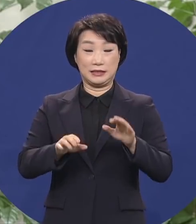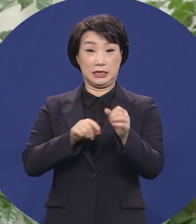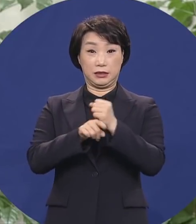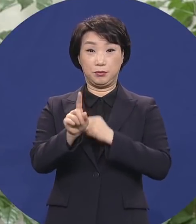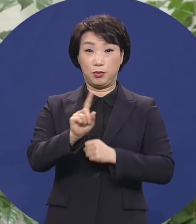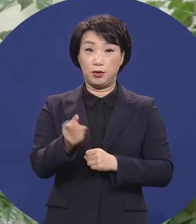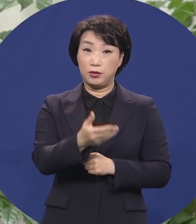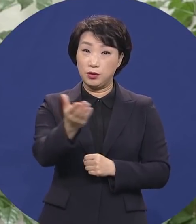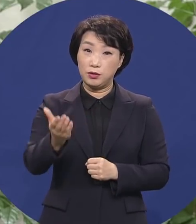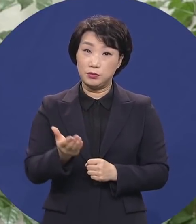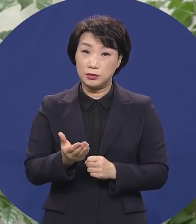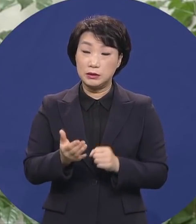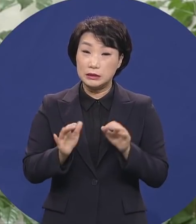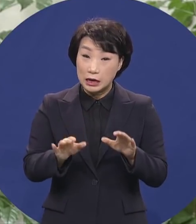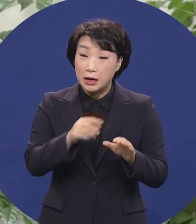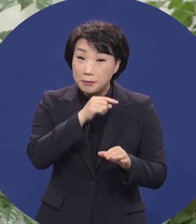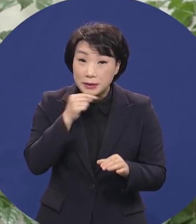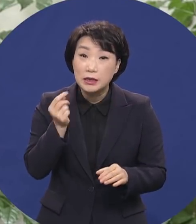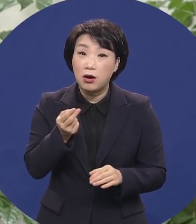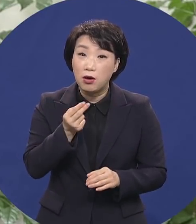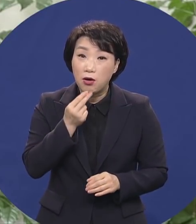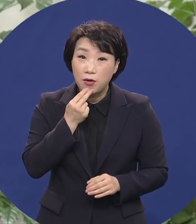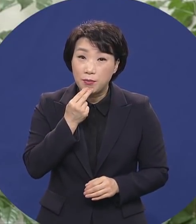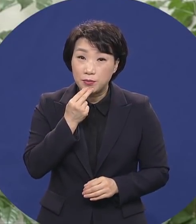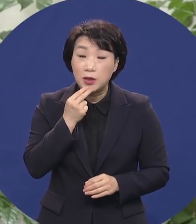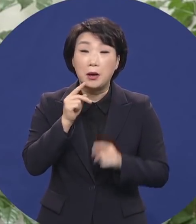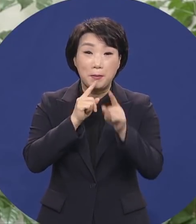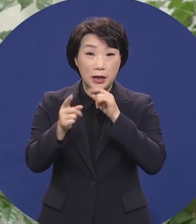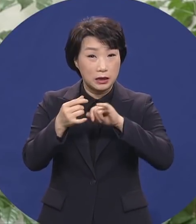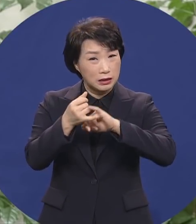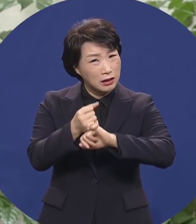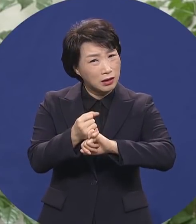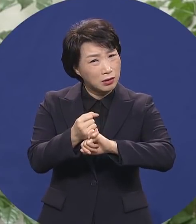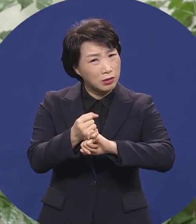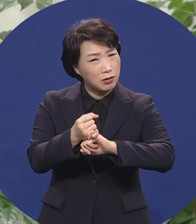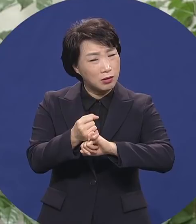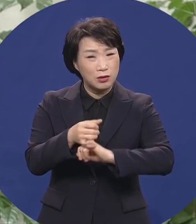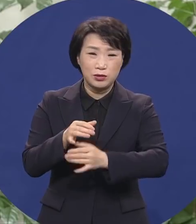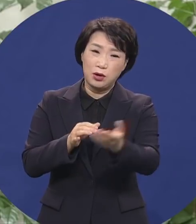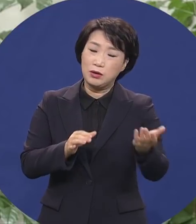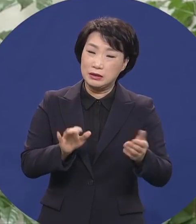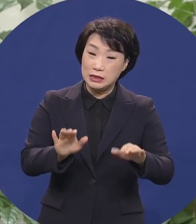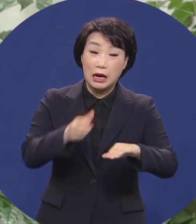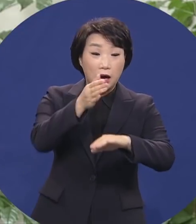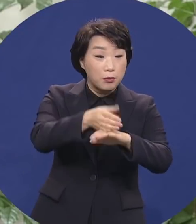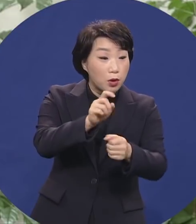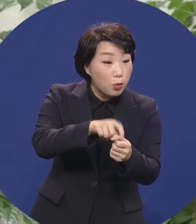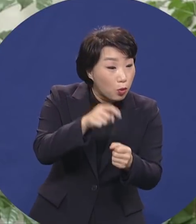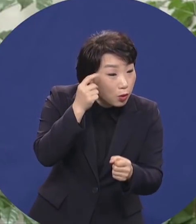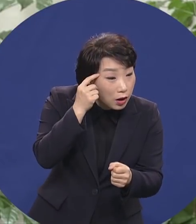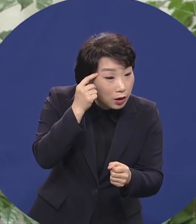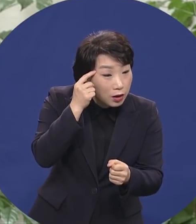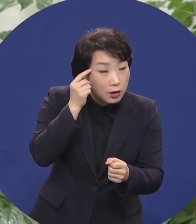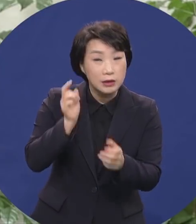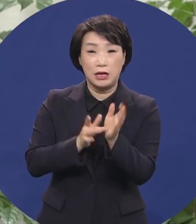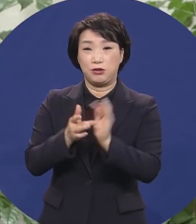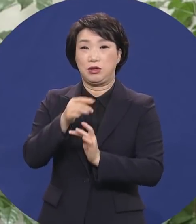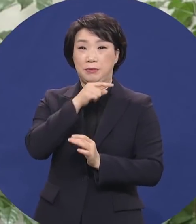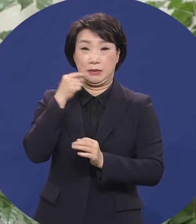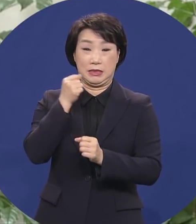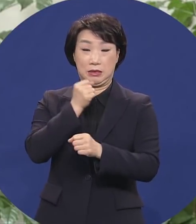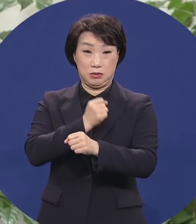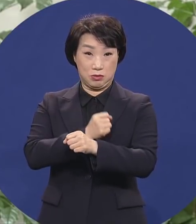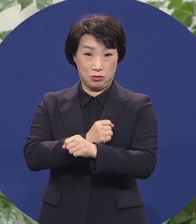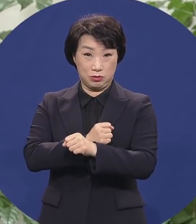말이냐? 피가 없는 언약. 너 감사 왜 하니? 예수의